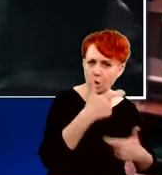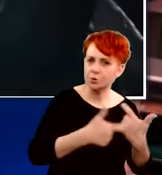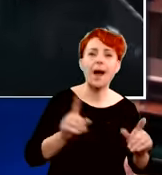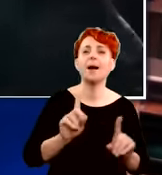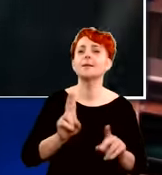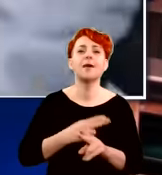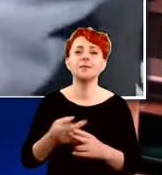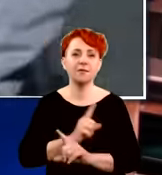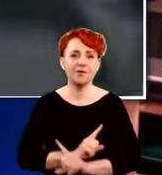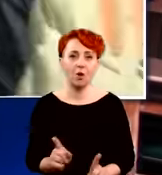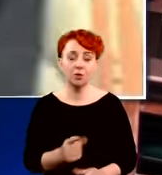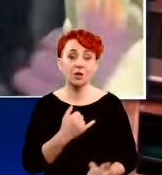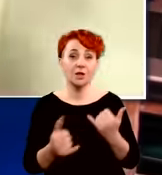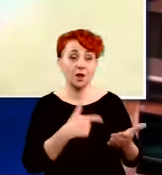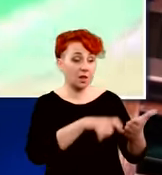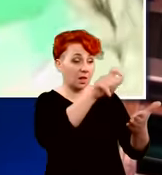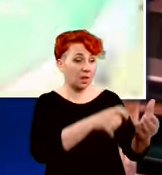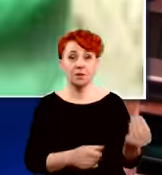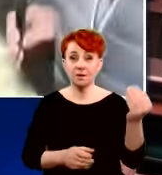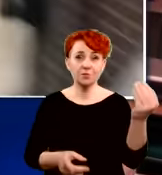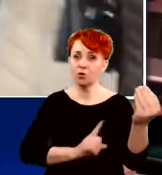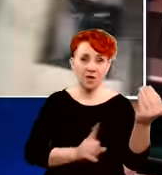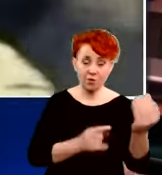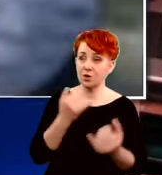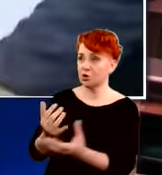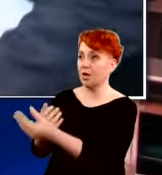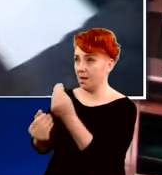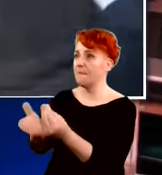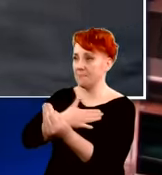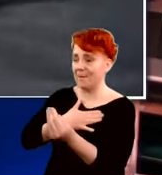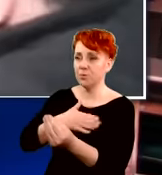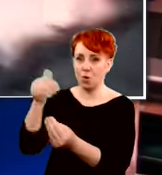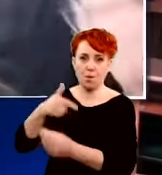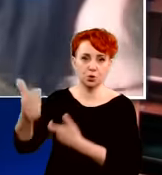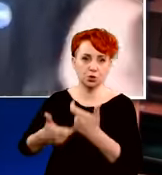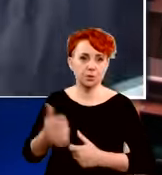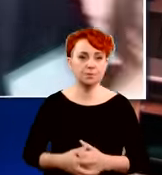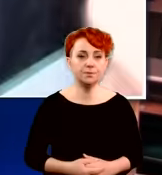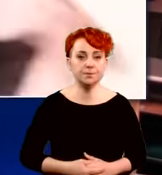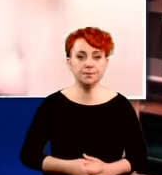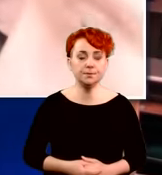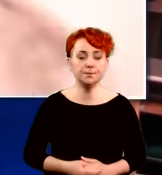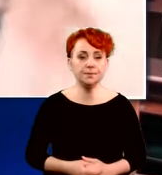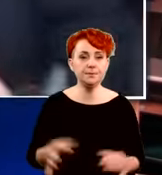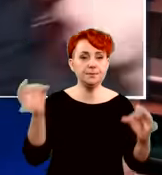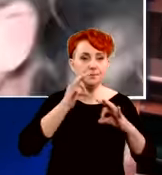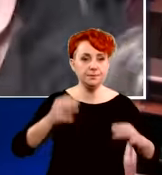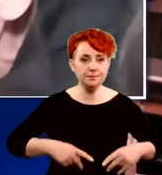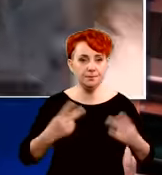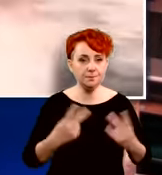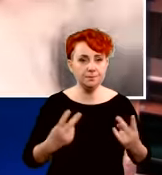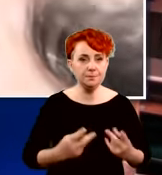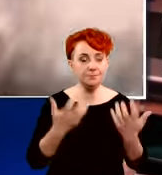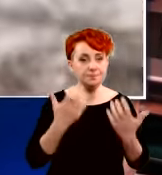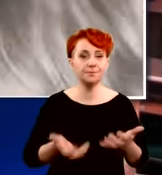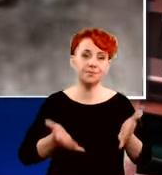wolno. Jak nie ma wyciągu, nie wolno. Jak jest, może. Pani redaktor, chciałbym mieć taki komfort wypowiedzi